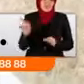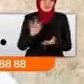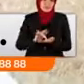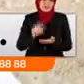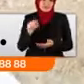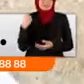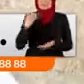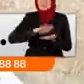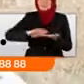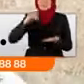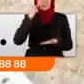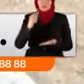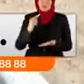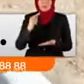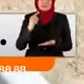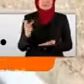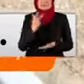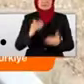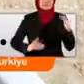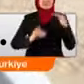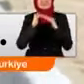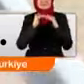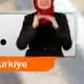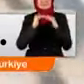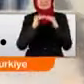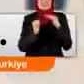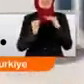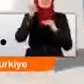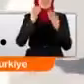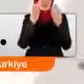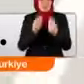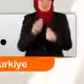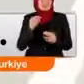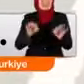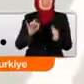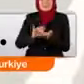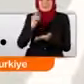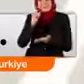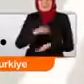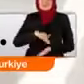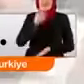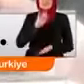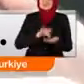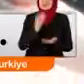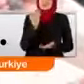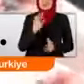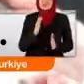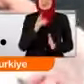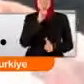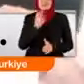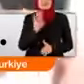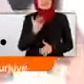aşımı da sürücüler şu anki cezalardan daha fazla ceza ile karşı karşıya kalabilirler Ben 141/3 gitmiyorum